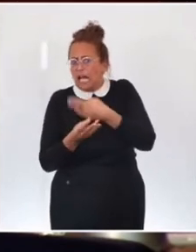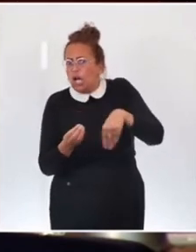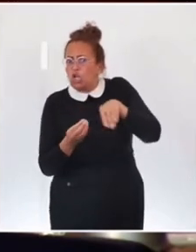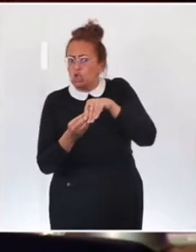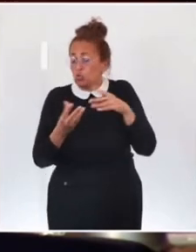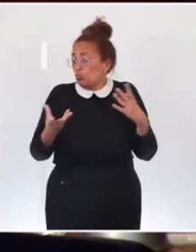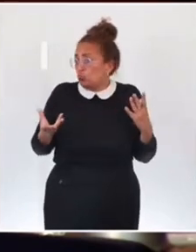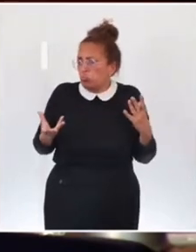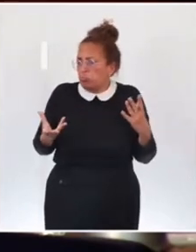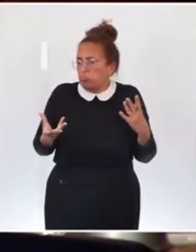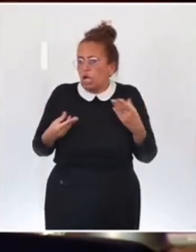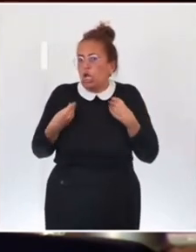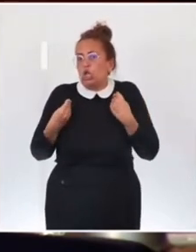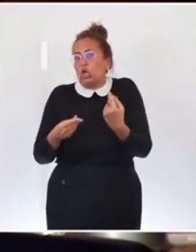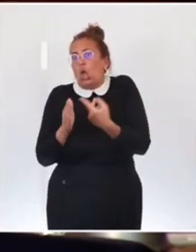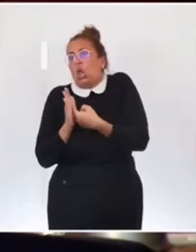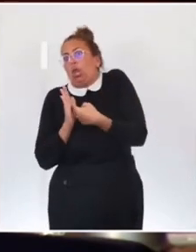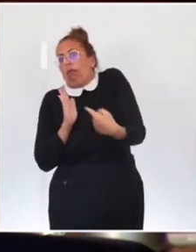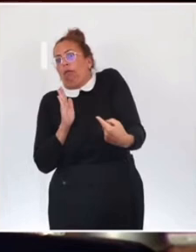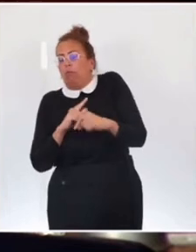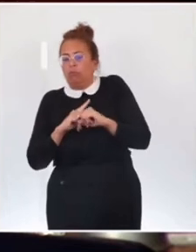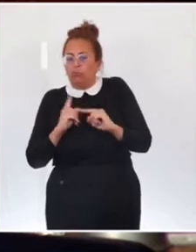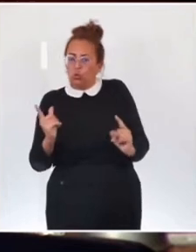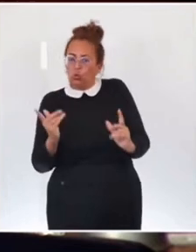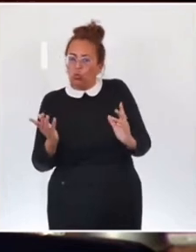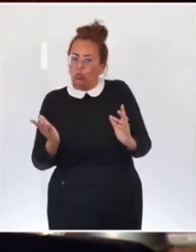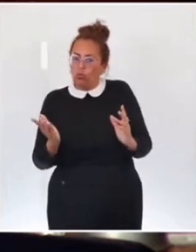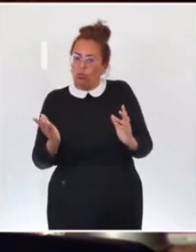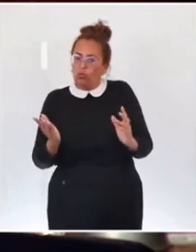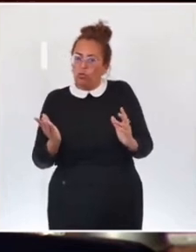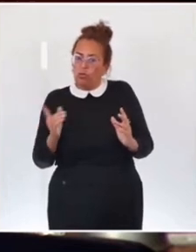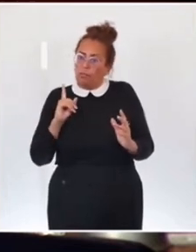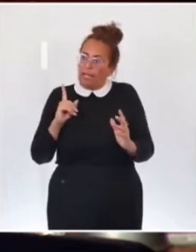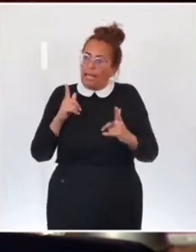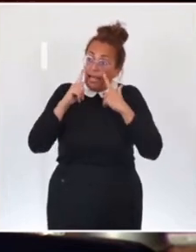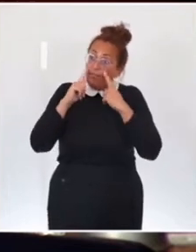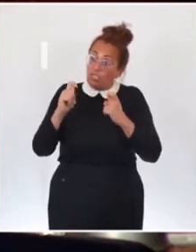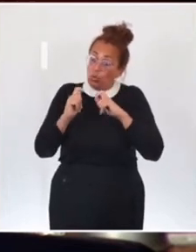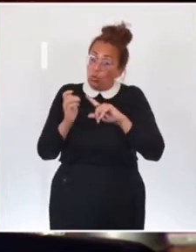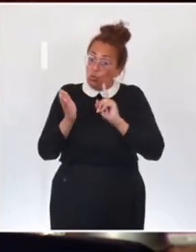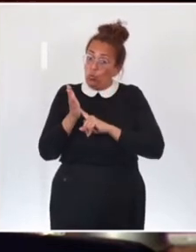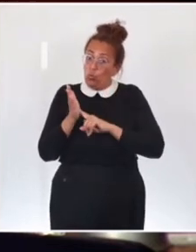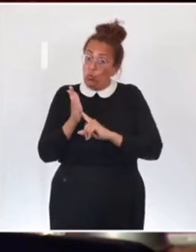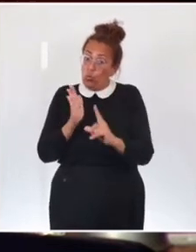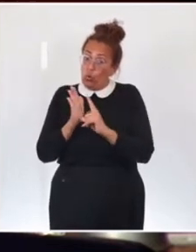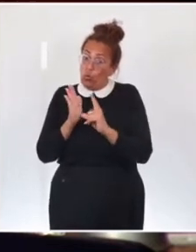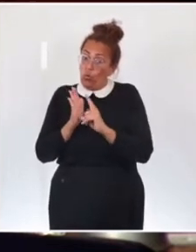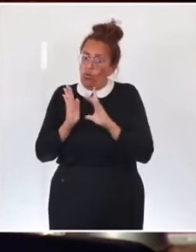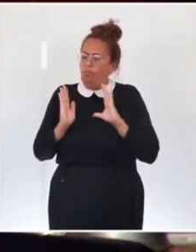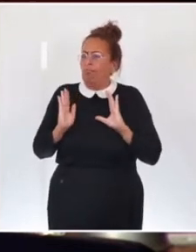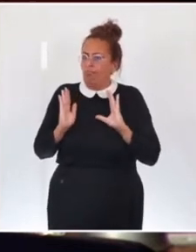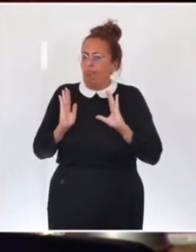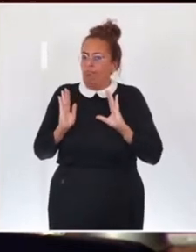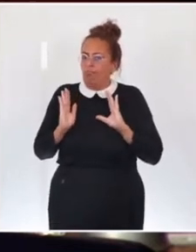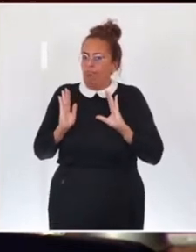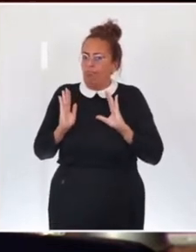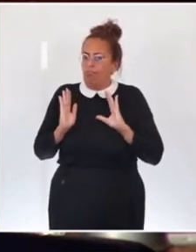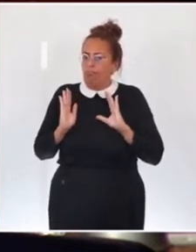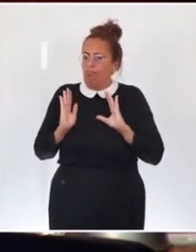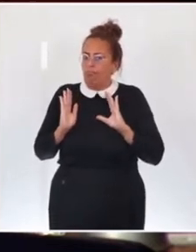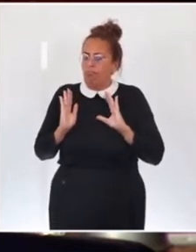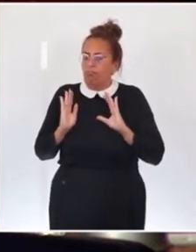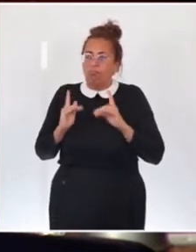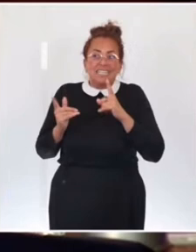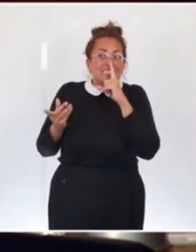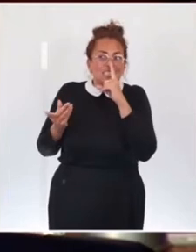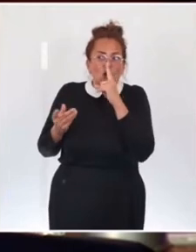notion subjective qui s'apprécie et qui peut exposer la ville à des difficultés judiciaires, hein, parce que je ne la vois vraiment pas évidemment fondée. Donc